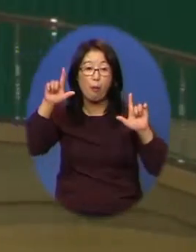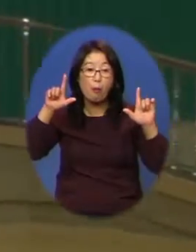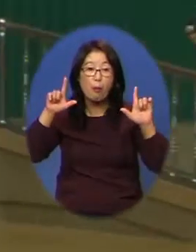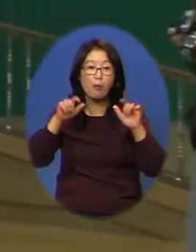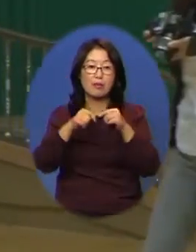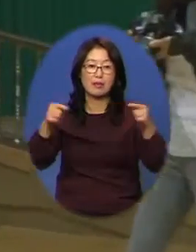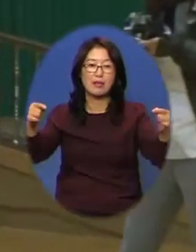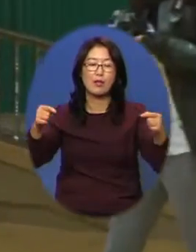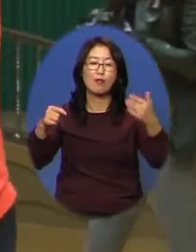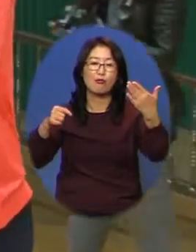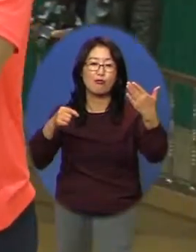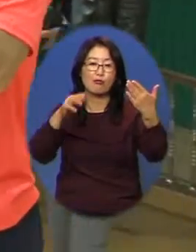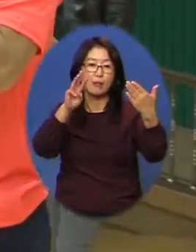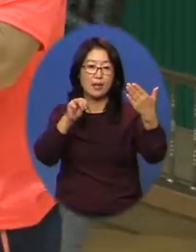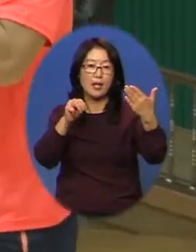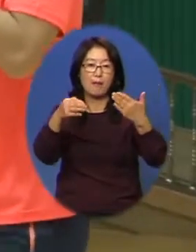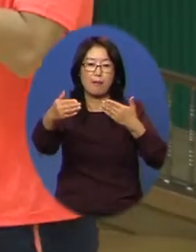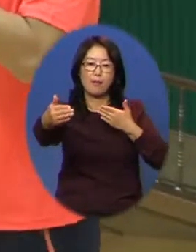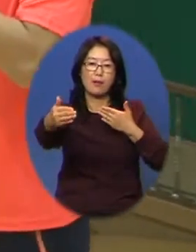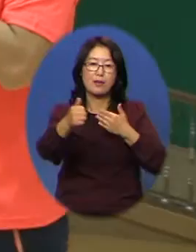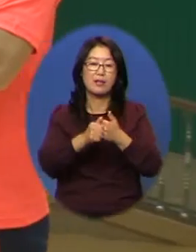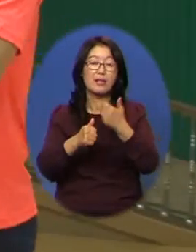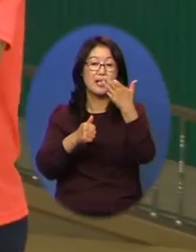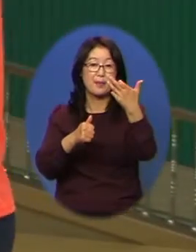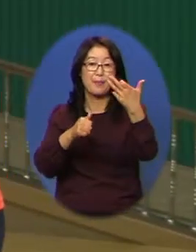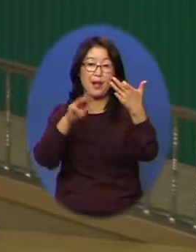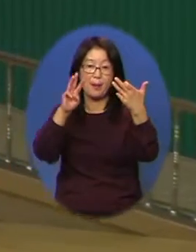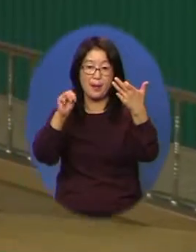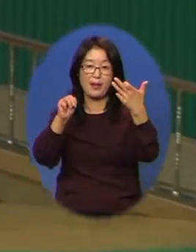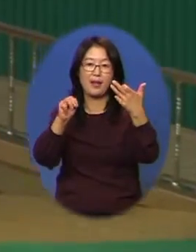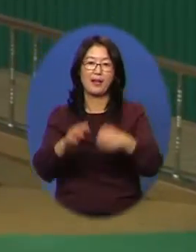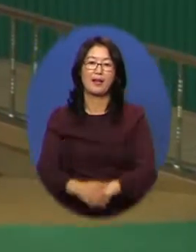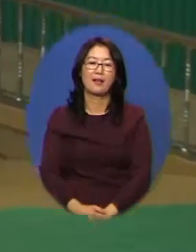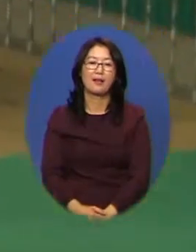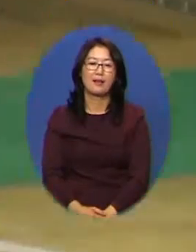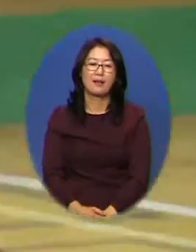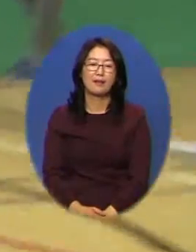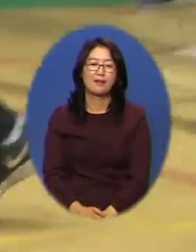상대편까지는 18m로 지금 경기 진행하겠습니다.